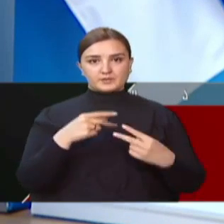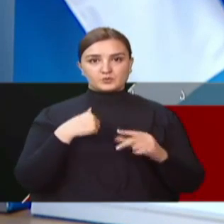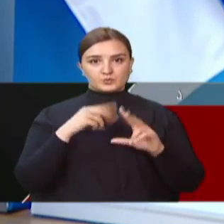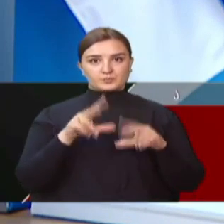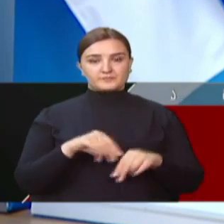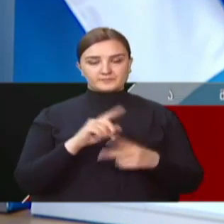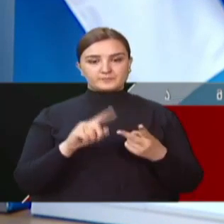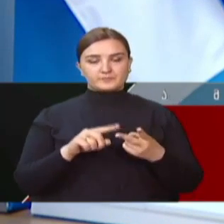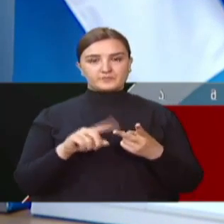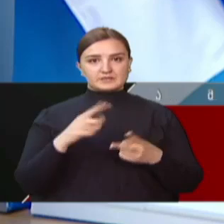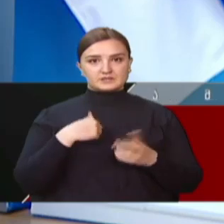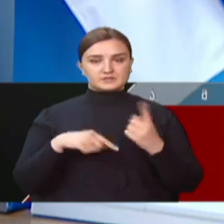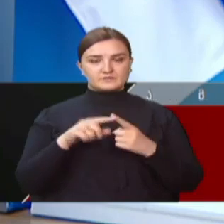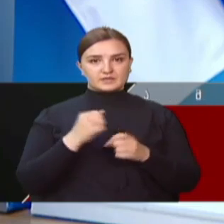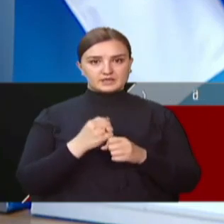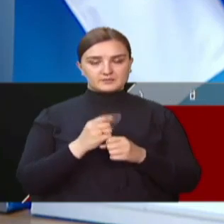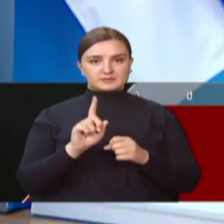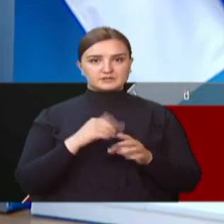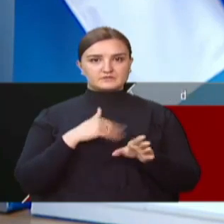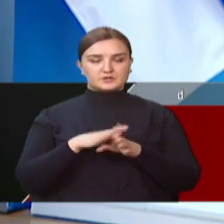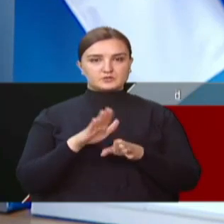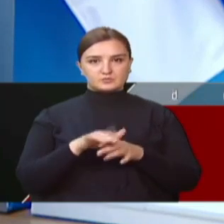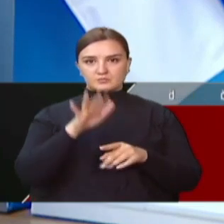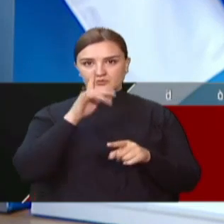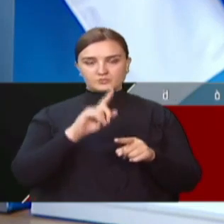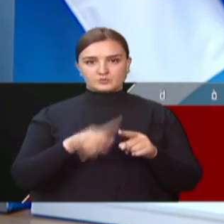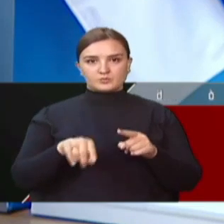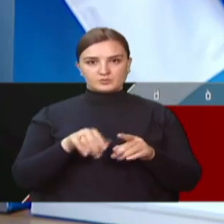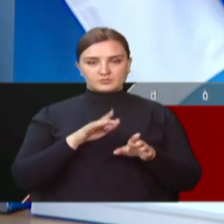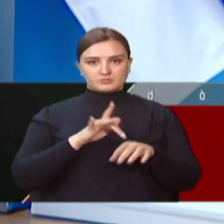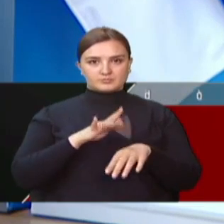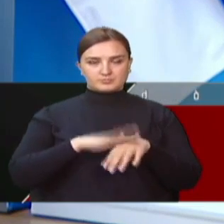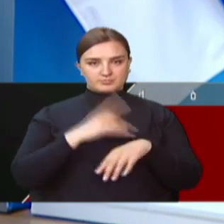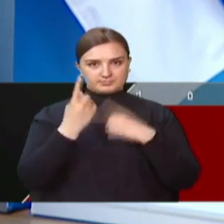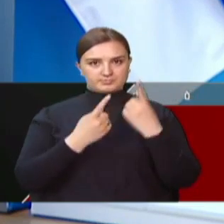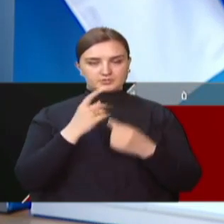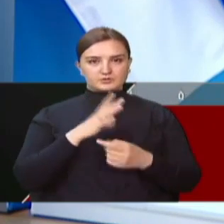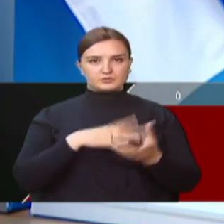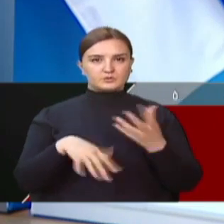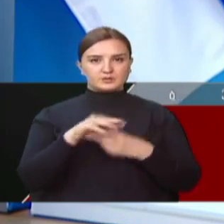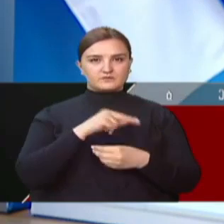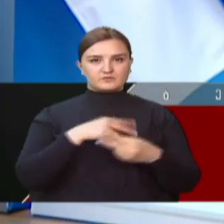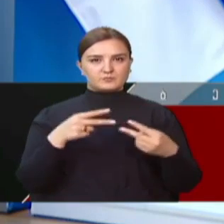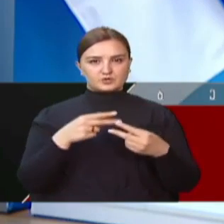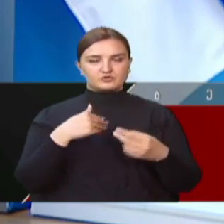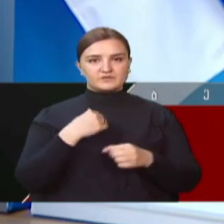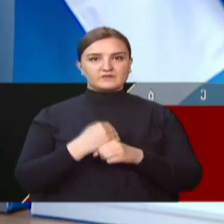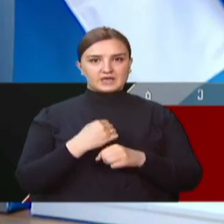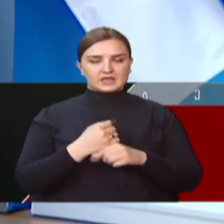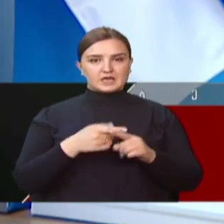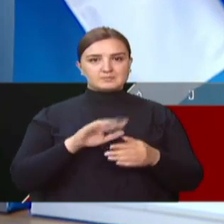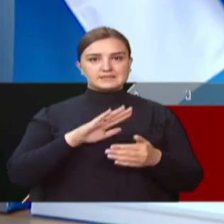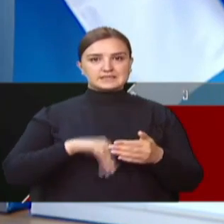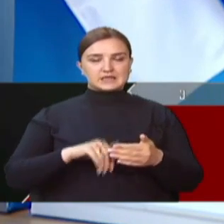მეორე, რასაც ვაკეთებთ და რასაც ვასრულებთ, ამაზე დროული და ამოწურავი ინფორმაცია გქონდეთ ჩვენს პარტნიორებს. ამას ჩვენ ვაკეთებთ. ამის